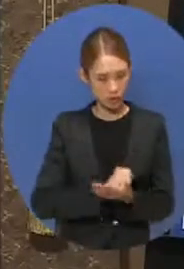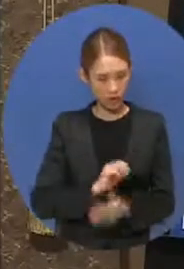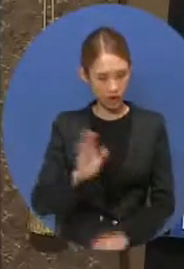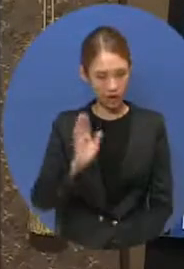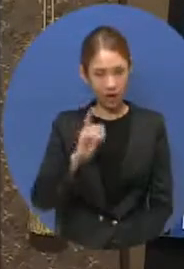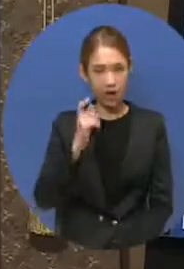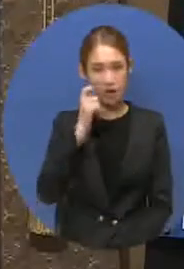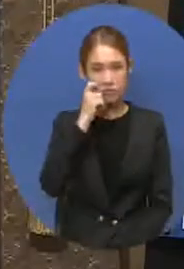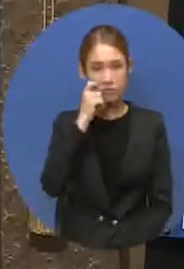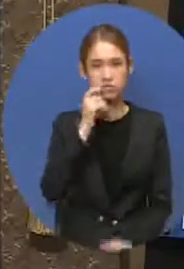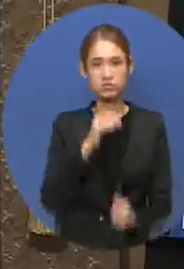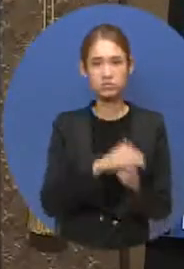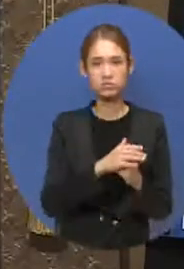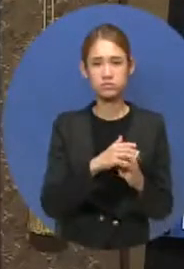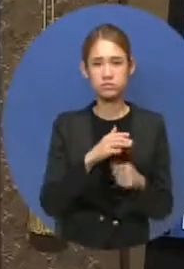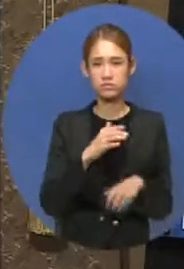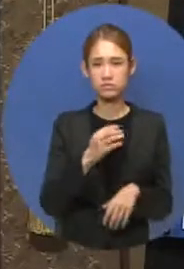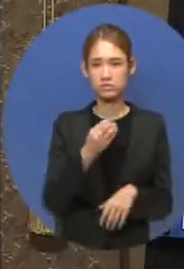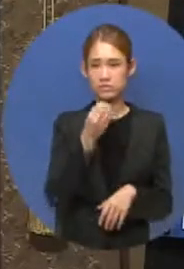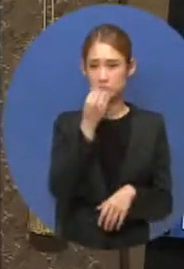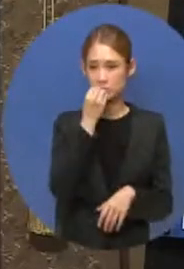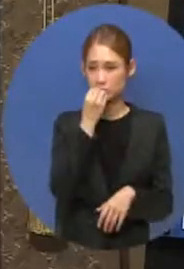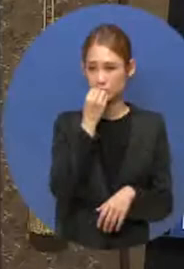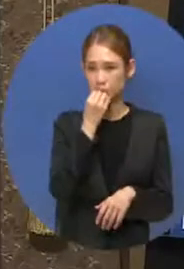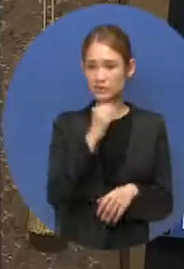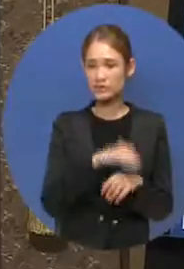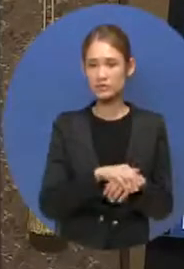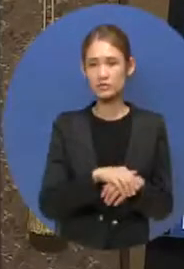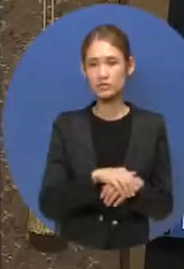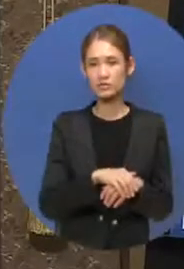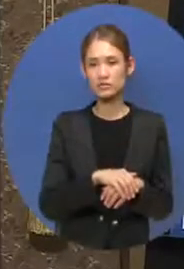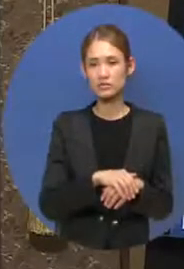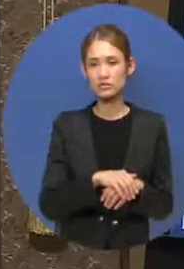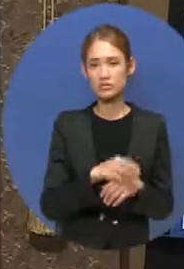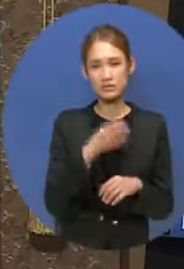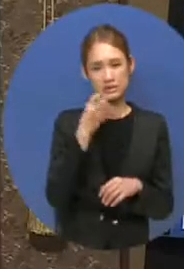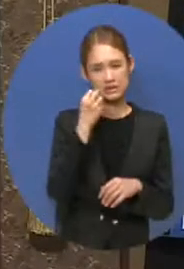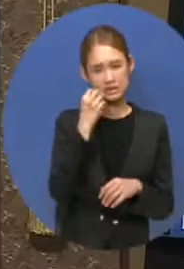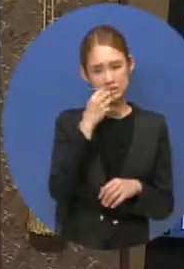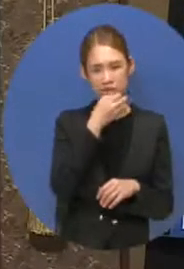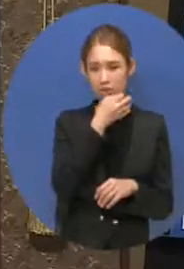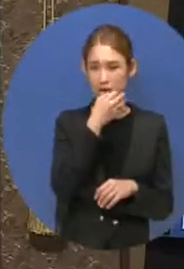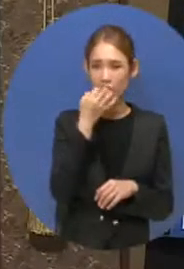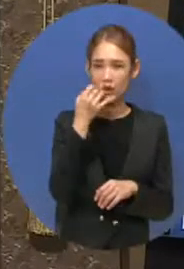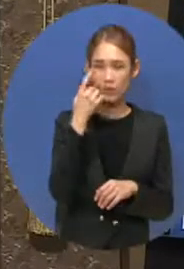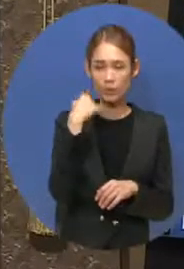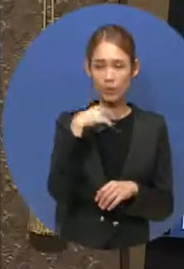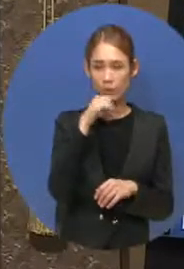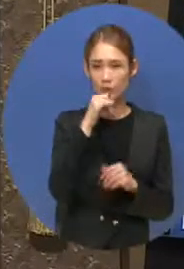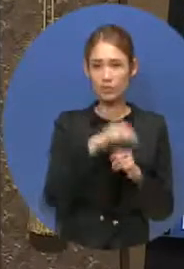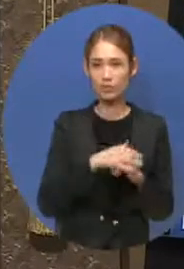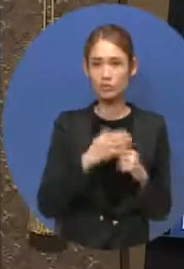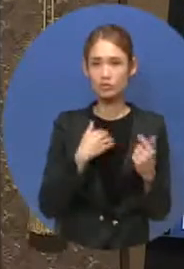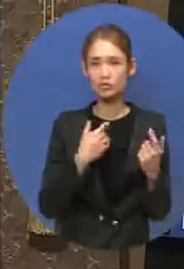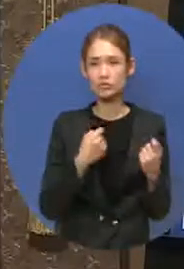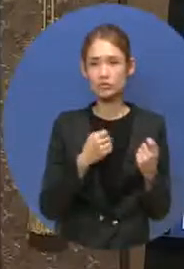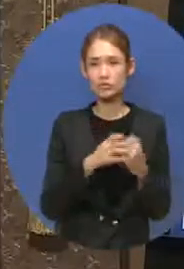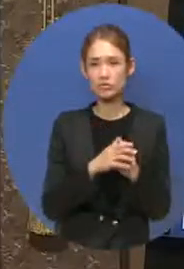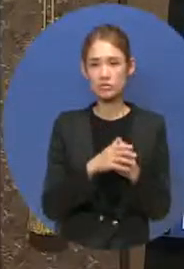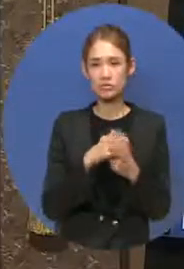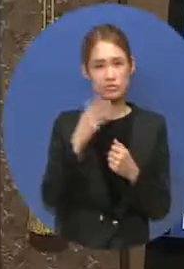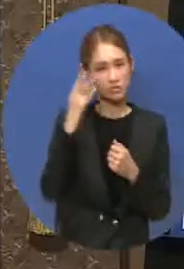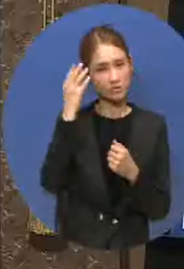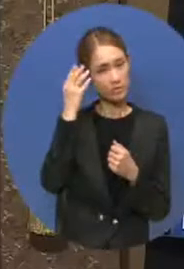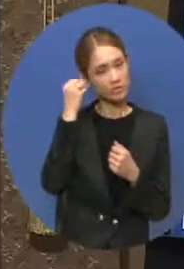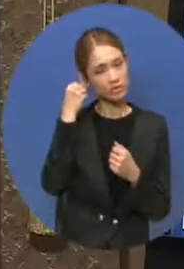얻을지 못하기 때문에 뜯다 손톱을 뜯게 되면 그 미묘한 쾌감 같은 게 있잖아요. 네. 저희들도 보면 미묘하게